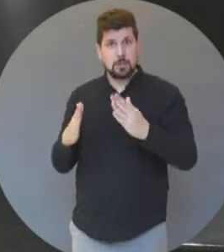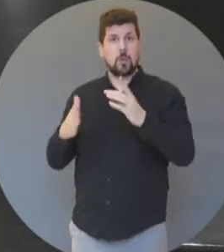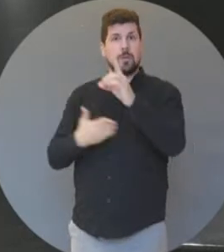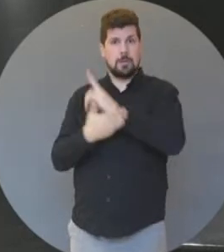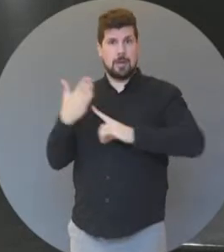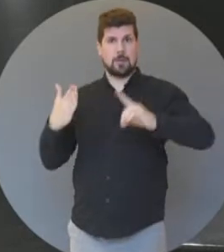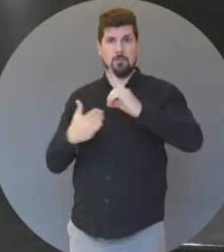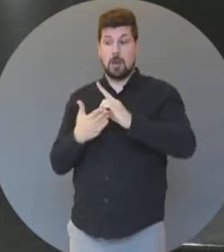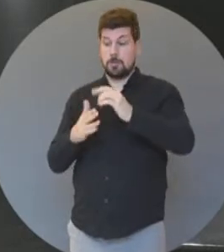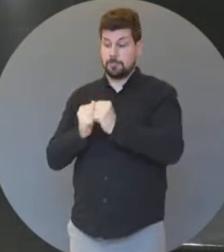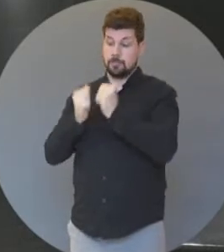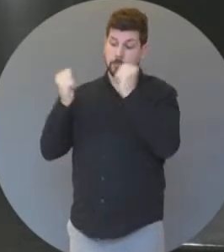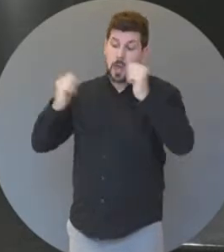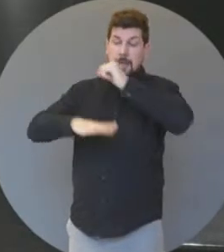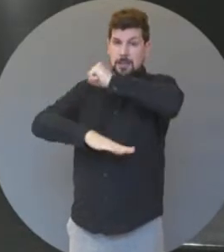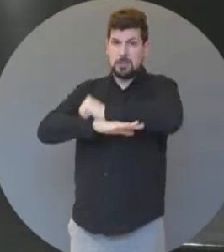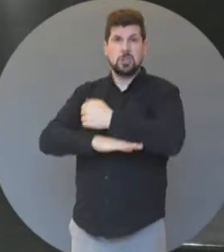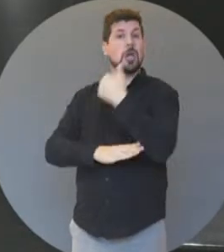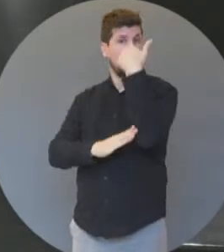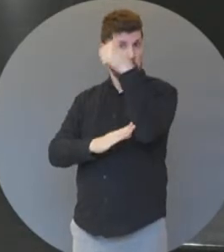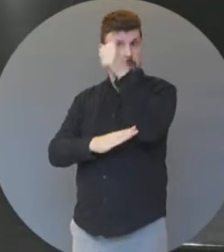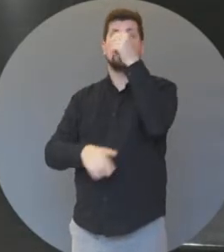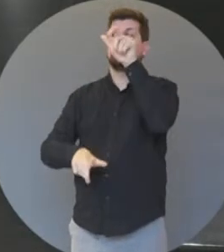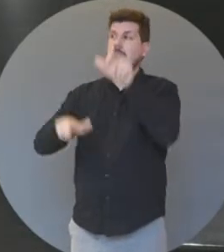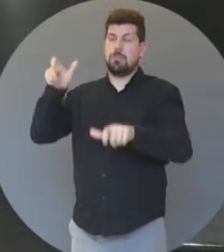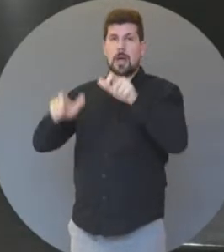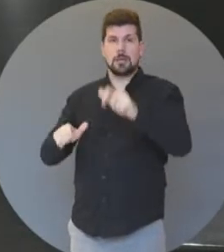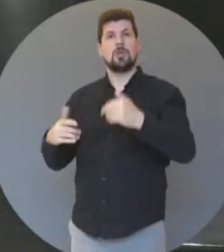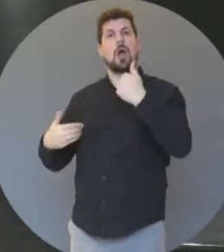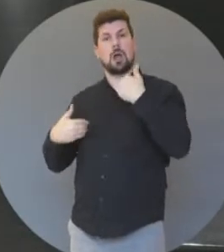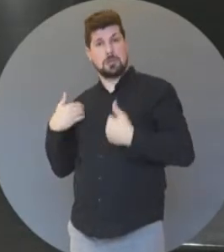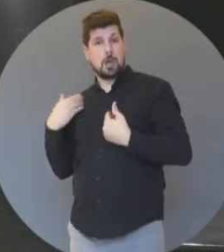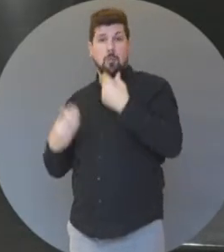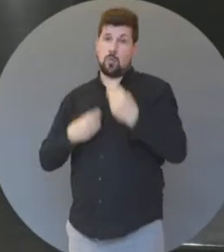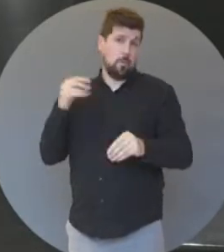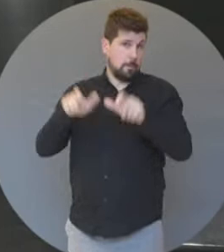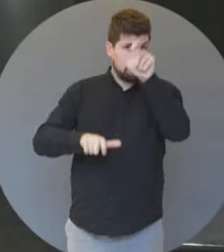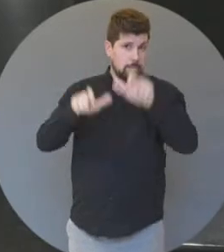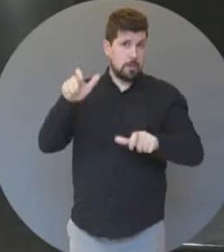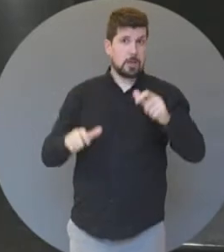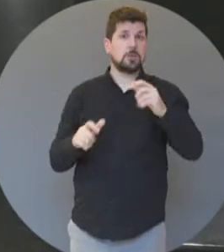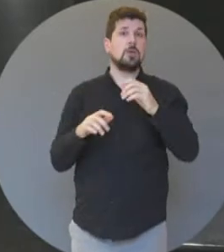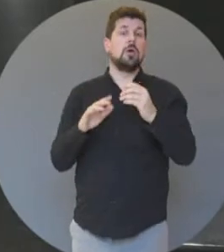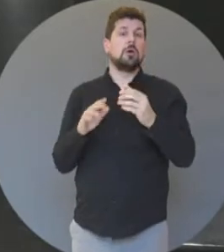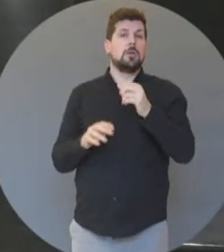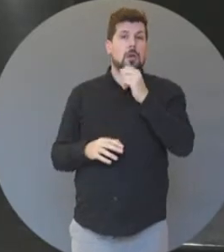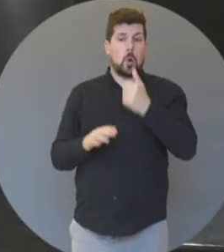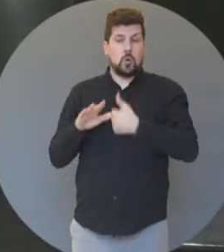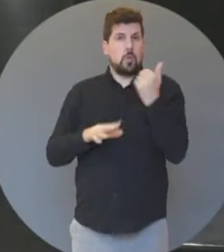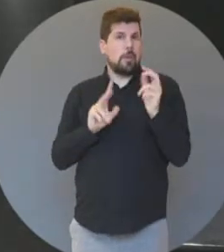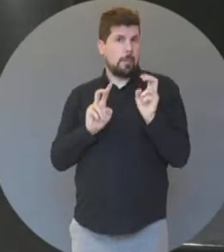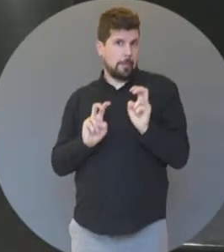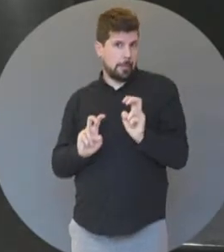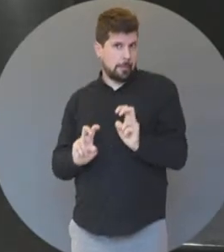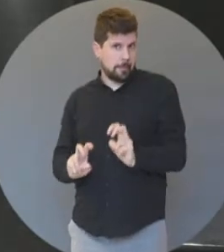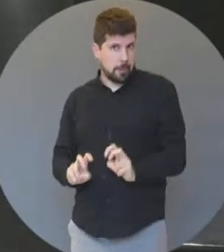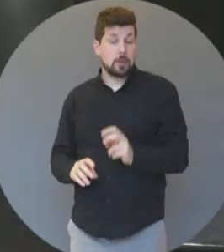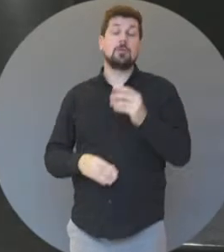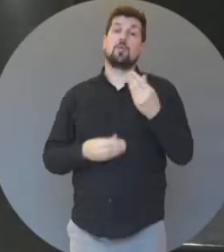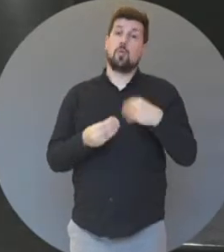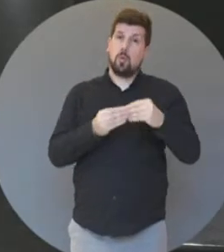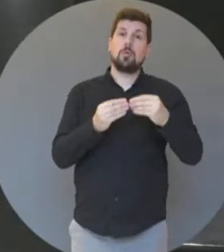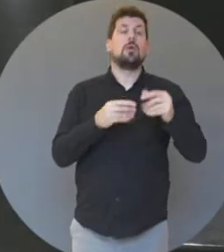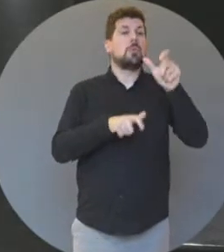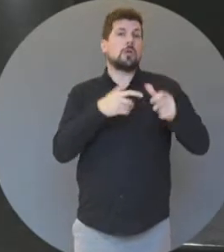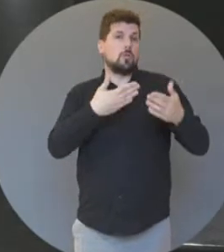à la fois pour les personnes en situation de et les personnes en situation de perte d'autonomie et les projets dents comme